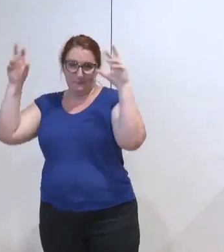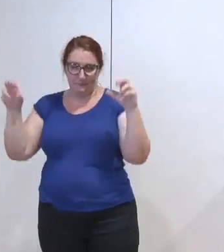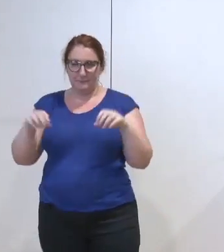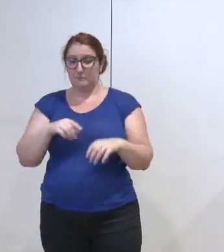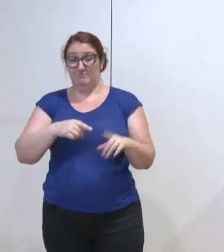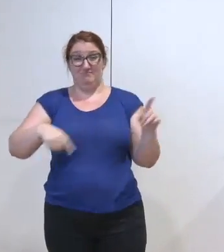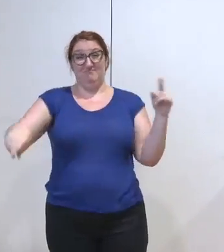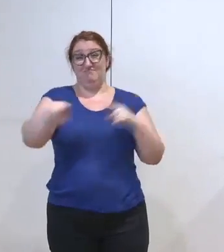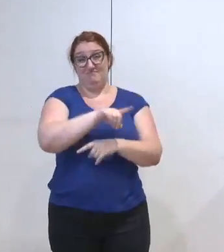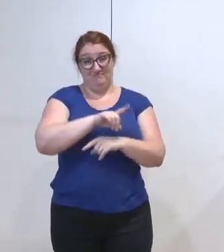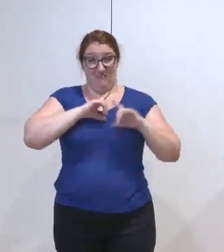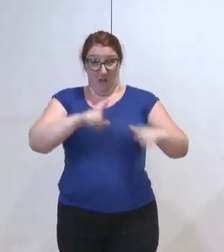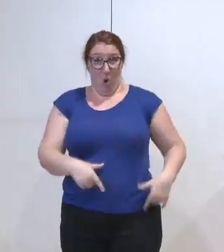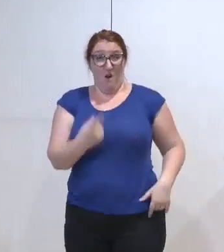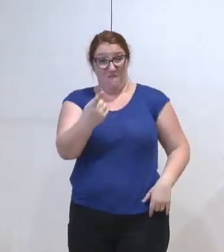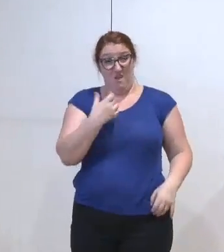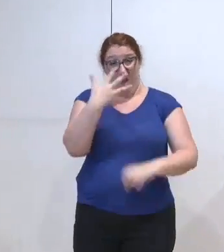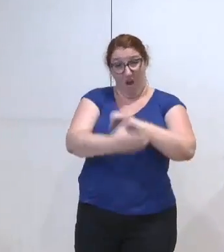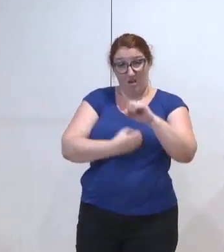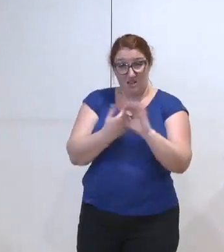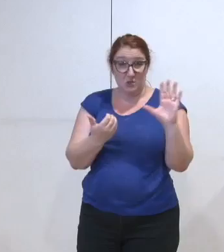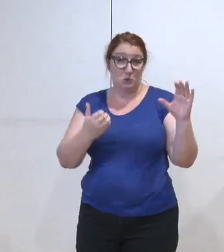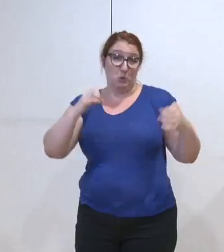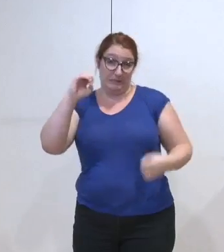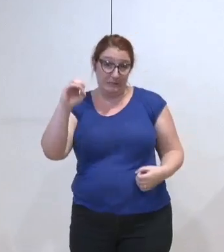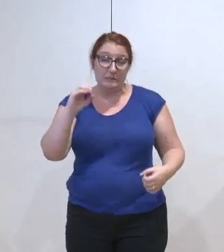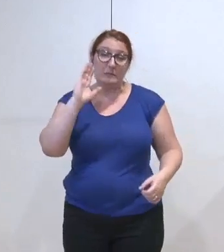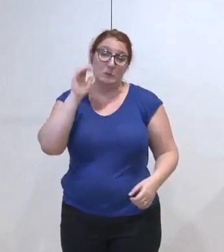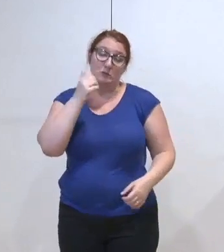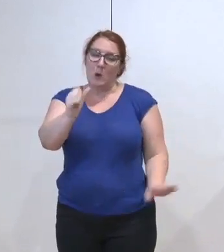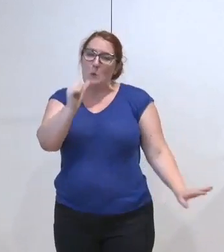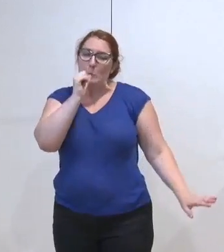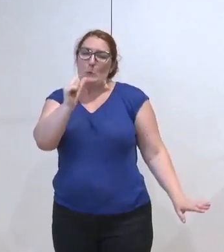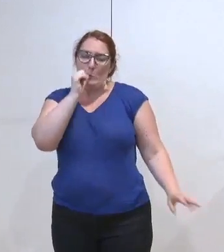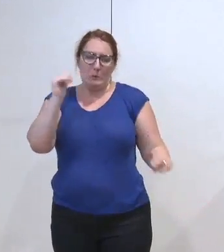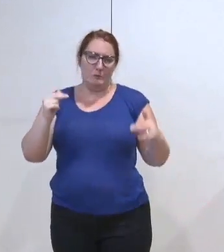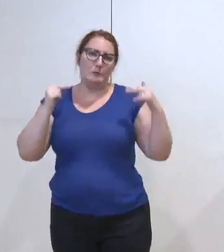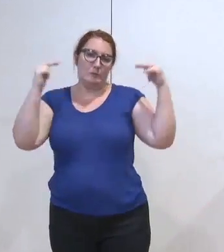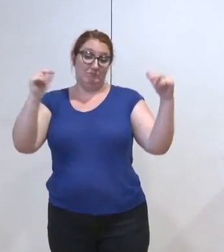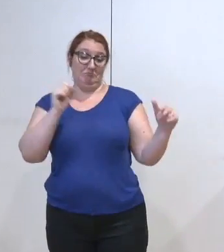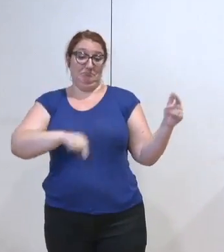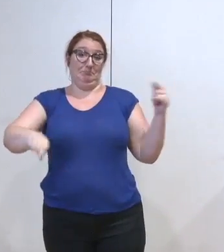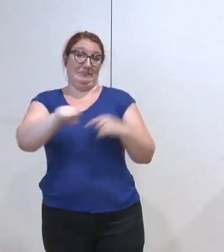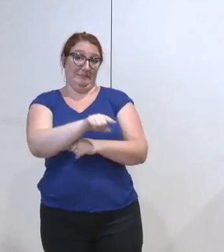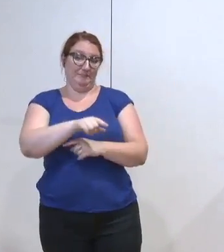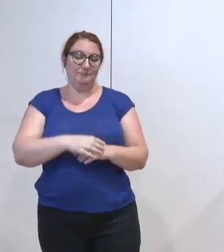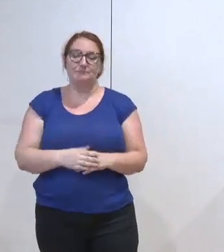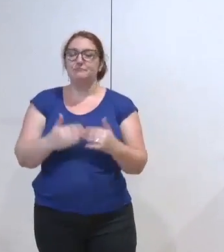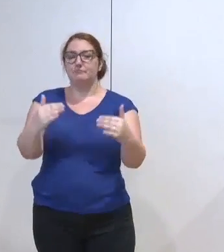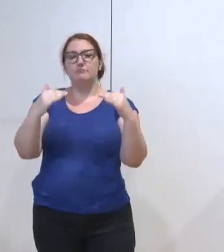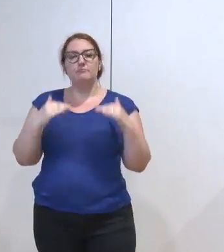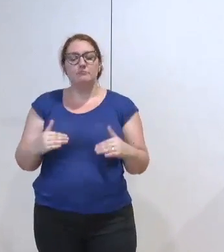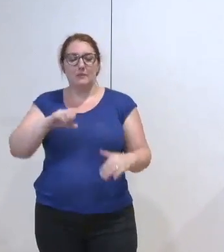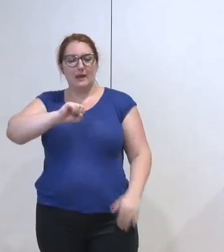qui nécessitaent qui ont le la plus grosse consommation énergétique donc ensuite nous avons travaillé euh avec la